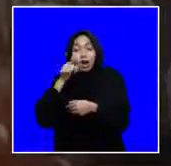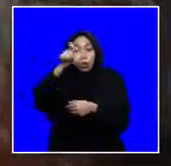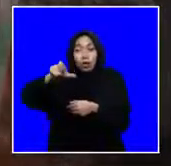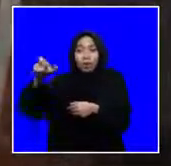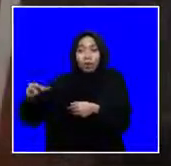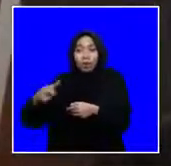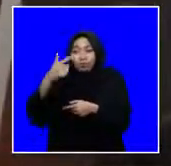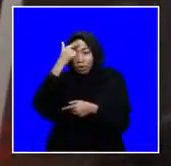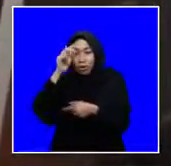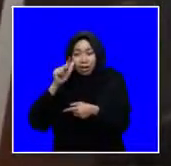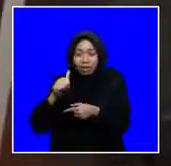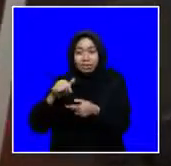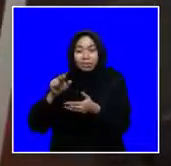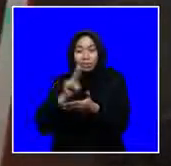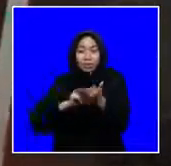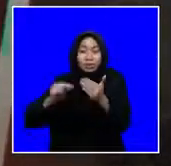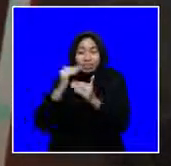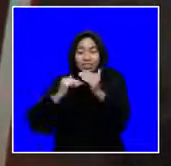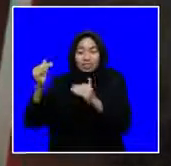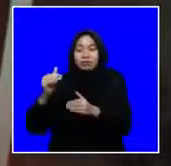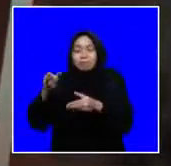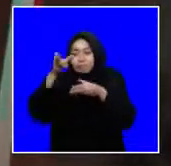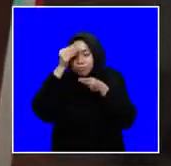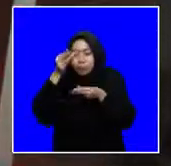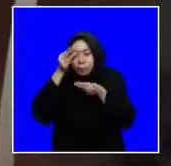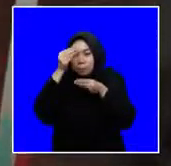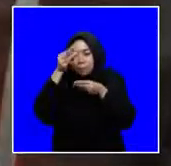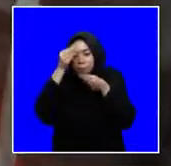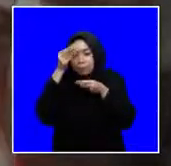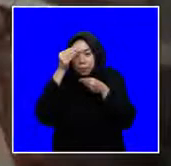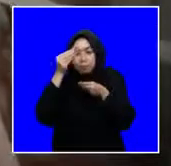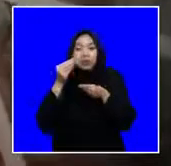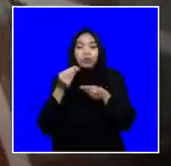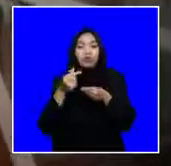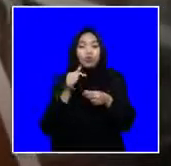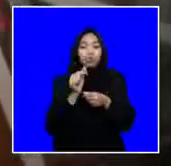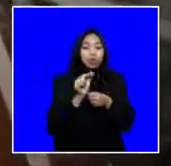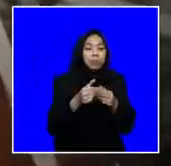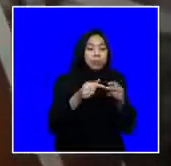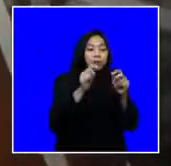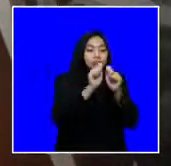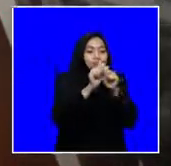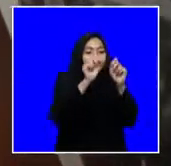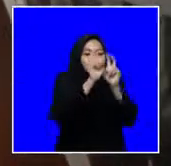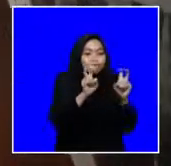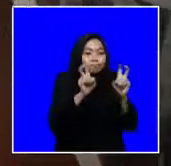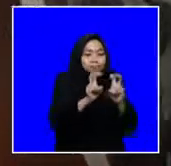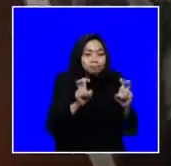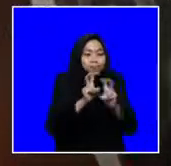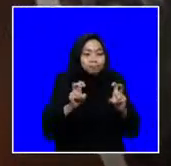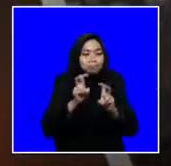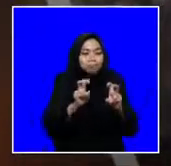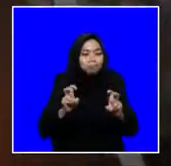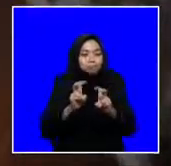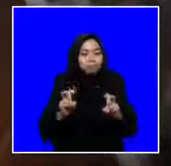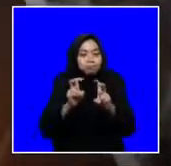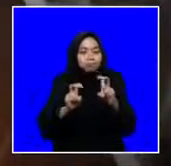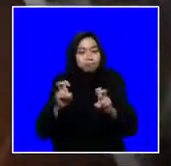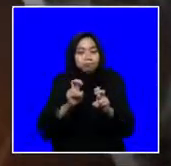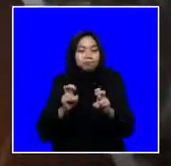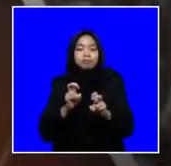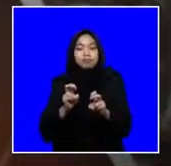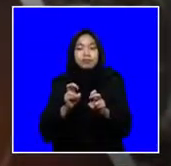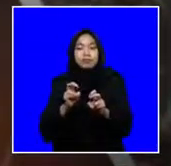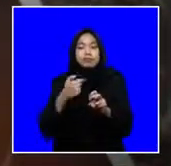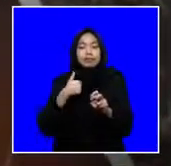mampu menjadikannya sebagai sebuah platform riset untuk kemampuan